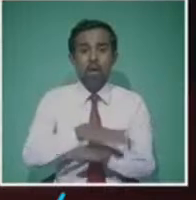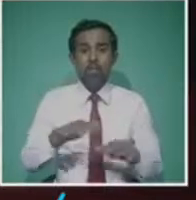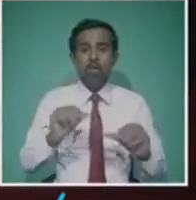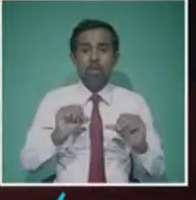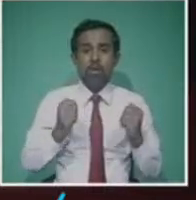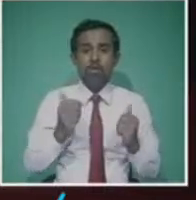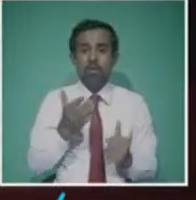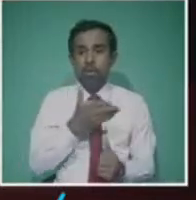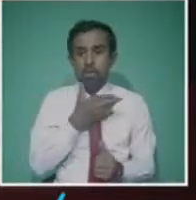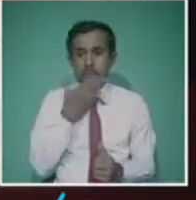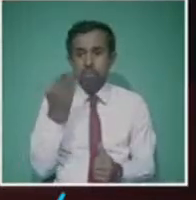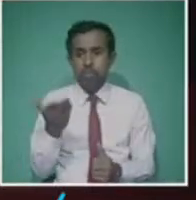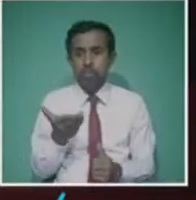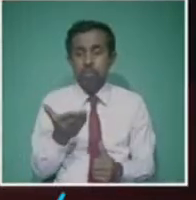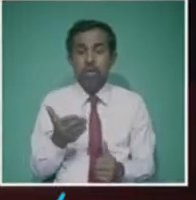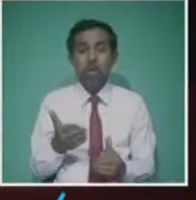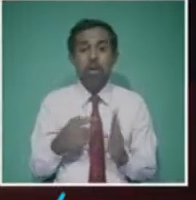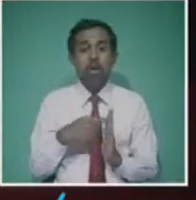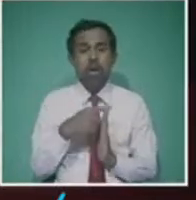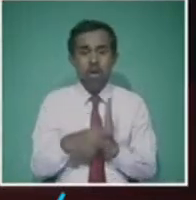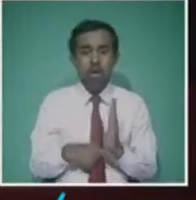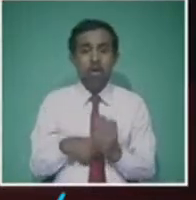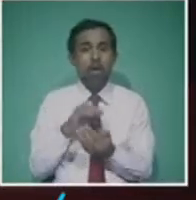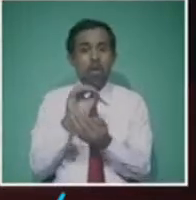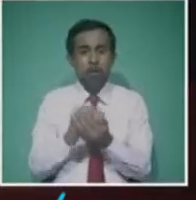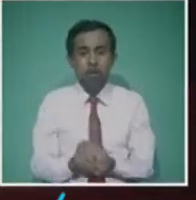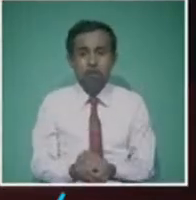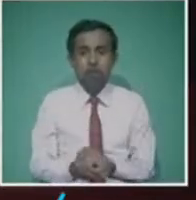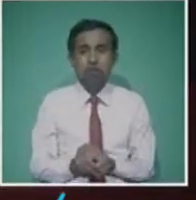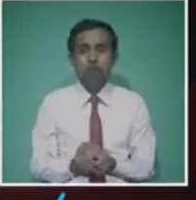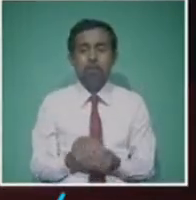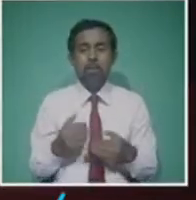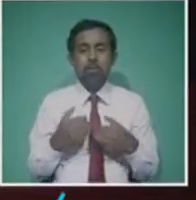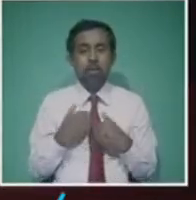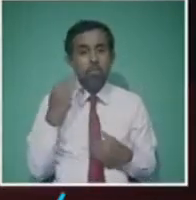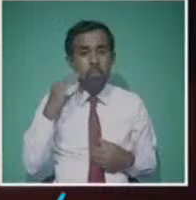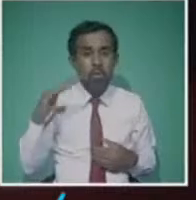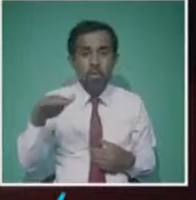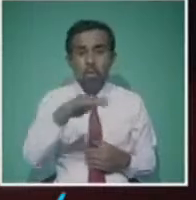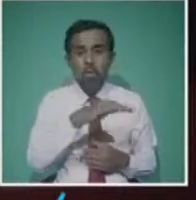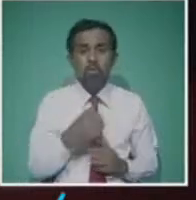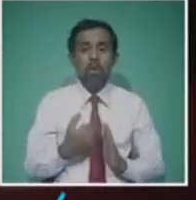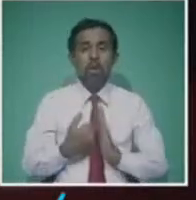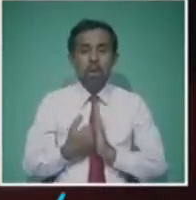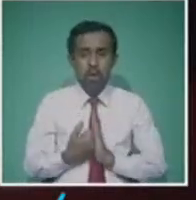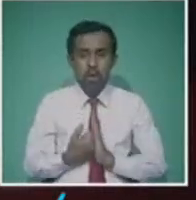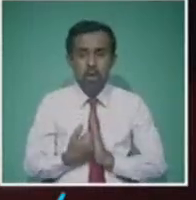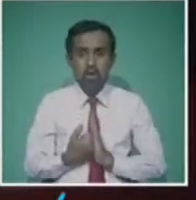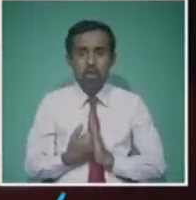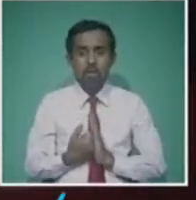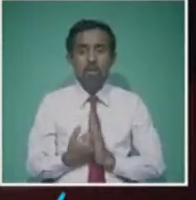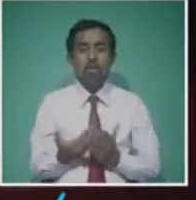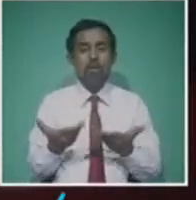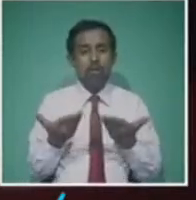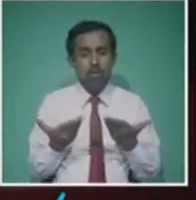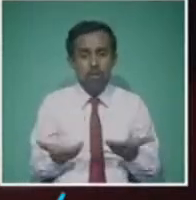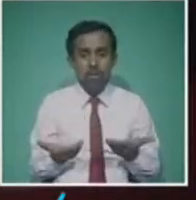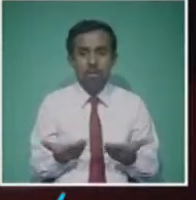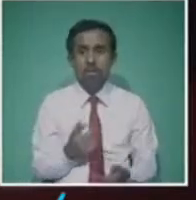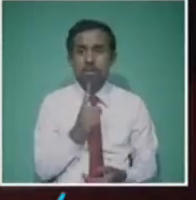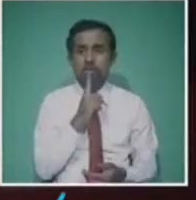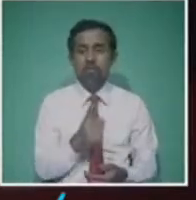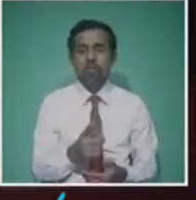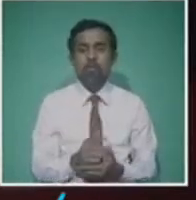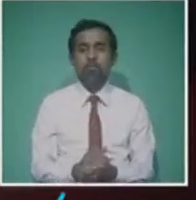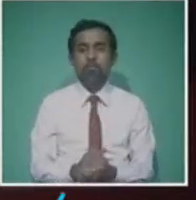වෙන්න පුළුවන් වෙන්න මාතෘ භූමිය බේරා ගනිමු කියලා මම ජනතාවගෙන් ඉතා ගෞරවයෙන් ආයාචනා කරලා ඉල්ලා